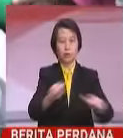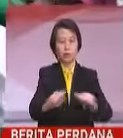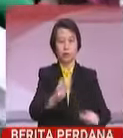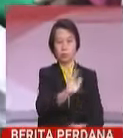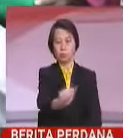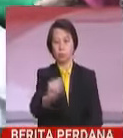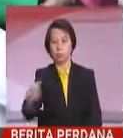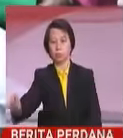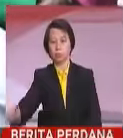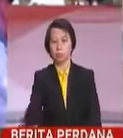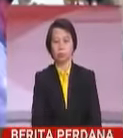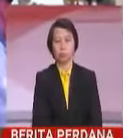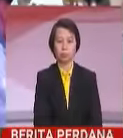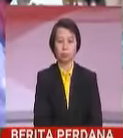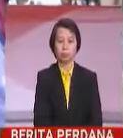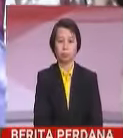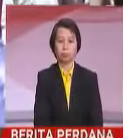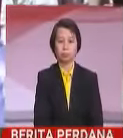aktiviti.